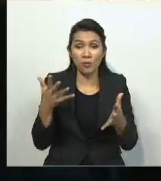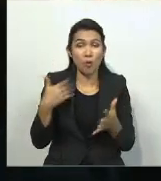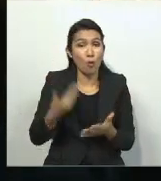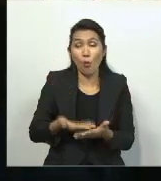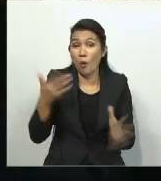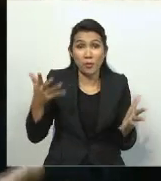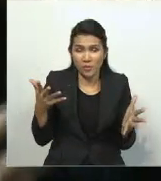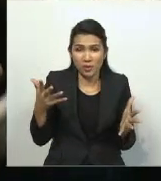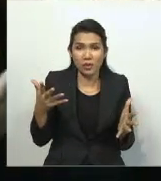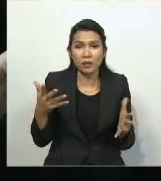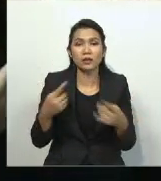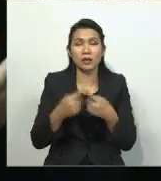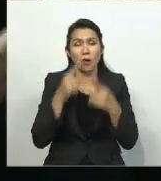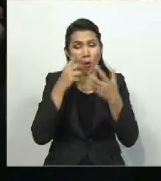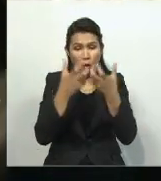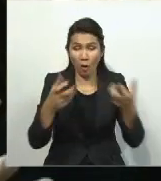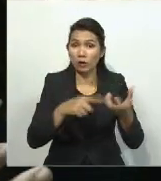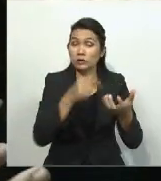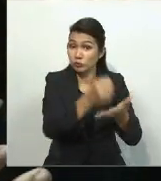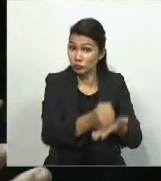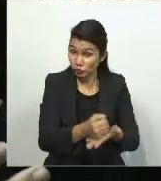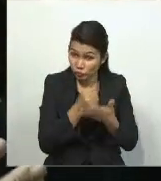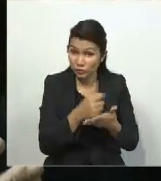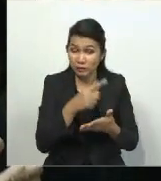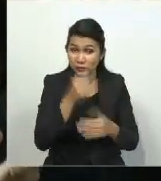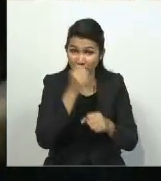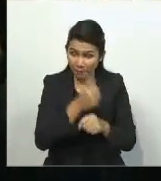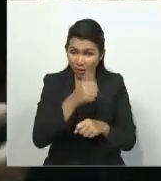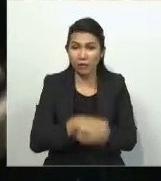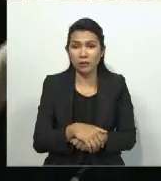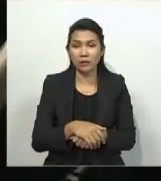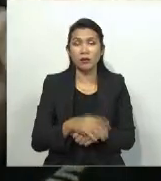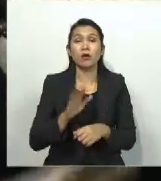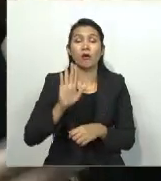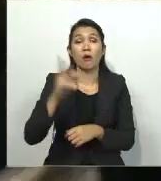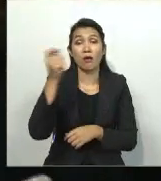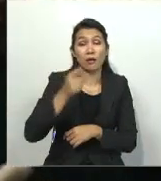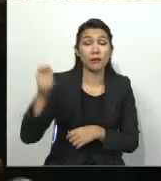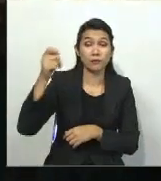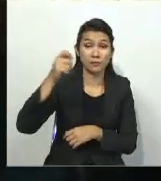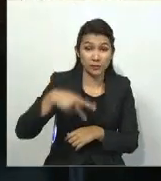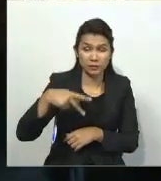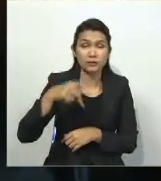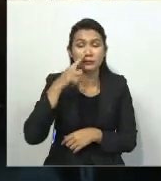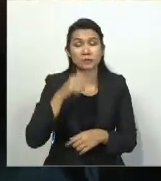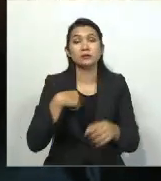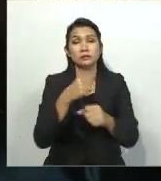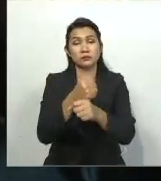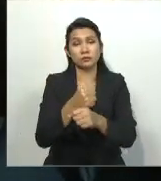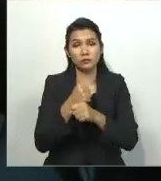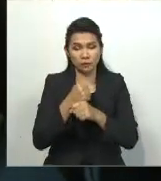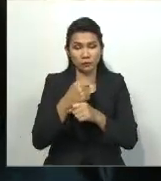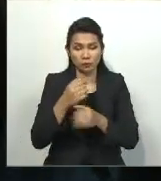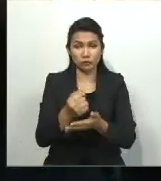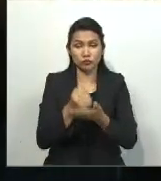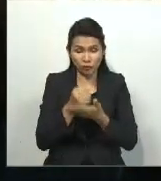ญที่สุดเป็นเครื่องมือที่ดีที่สุดเครื่องแรกในเอเชียแปซิฟิกที่จะสามารถรักษ